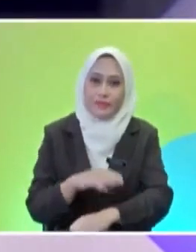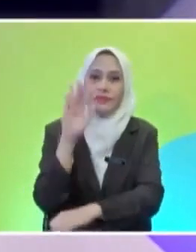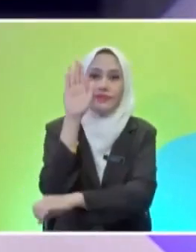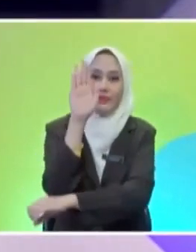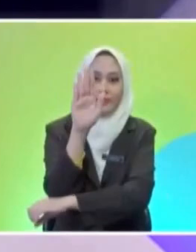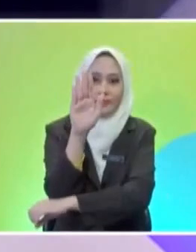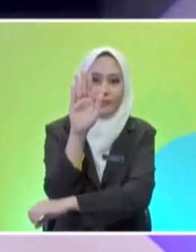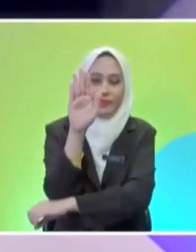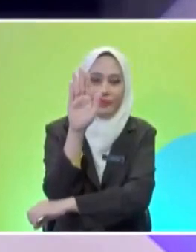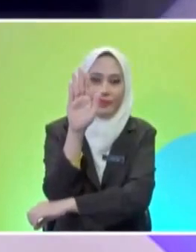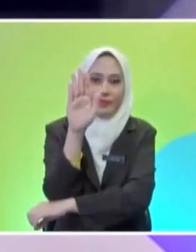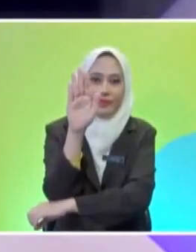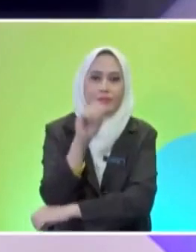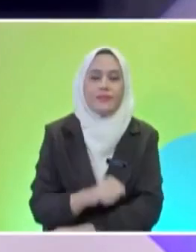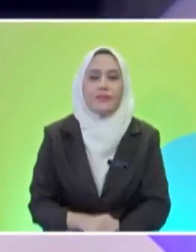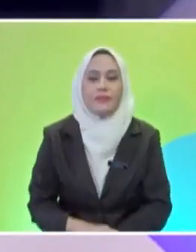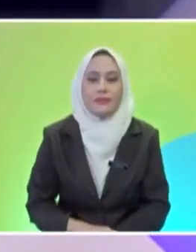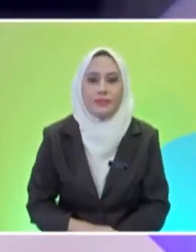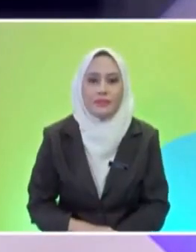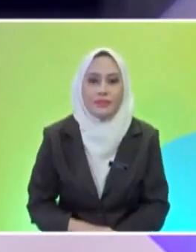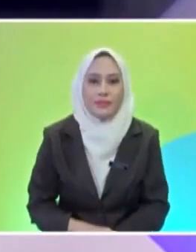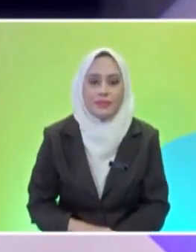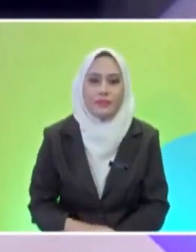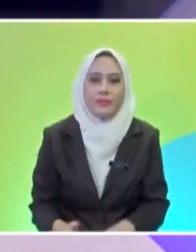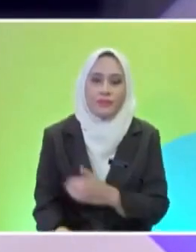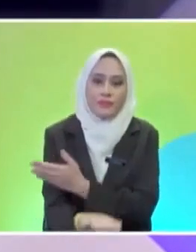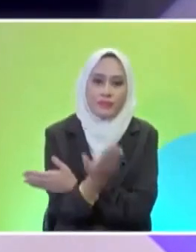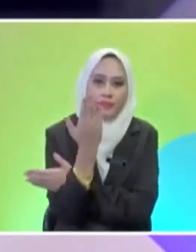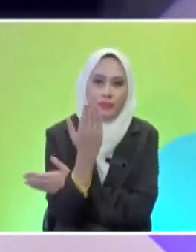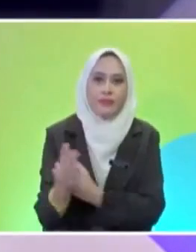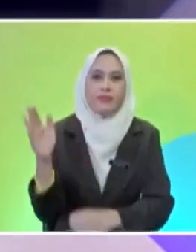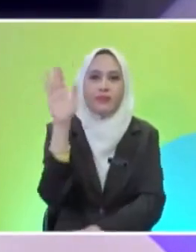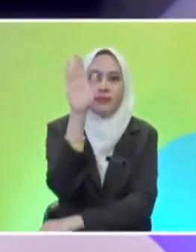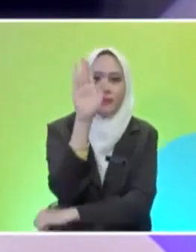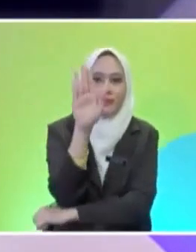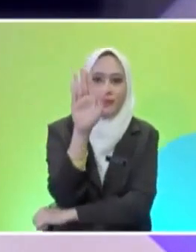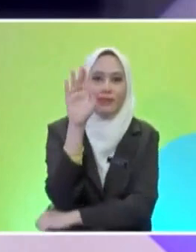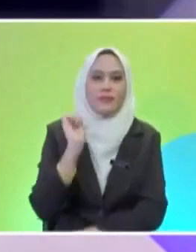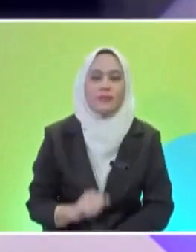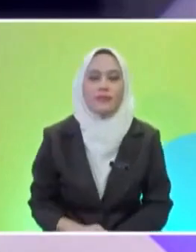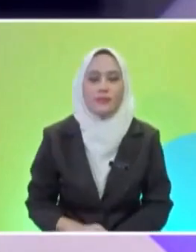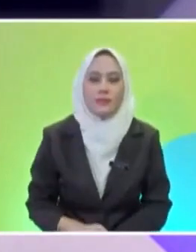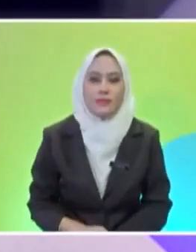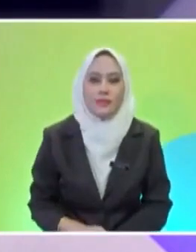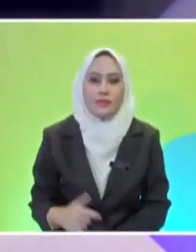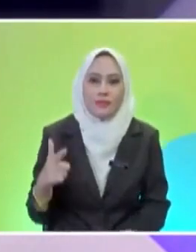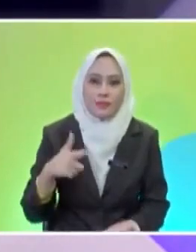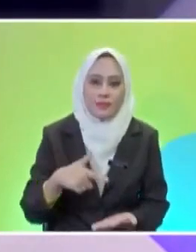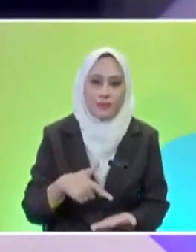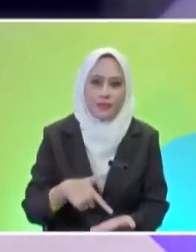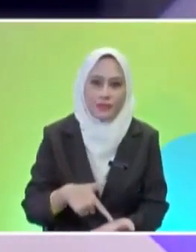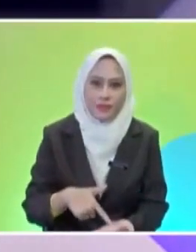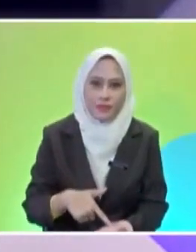hari. Waktu tengah hari. Pagi, tengah hari. Pagi, setengah hari. Seterusnya, ada